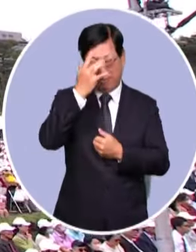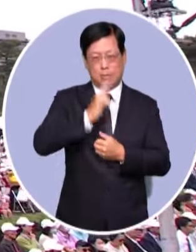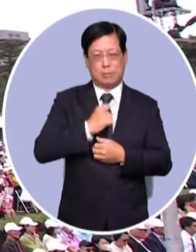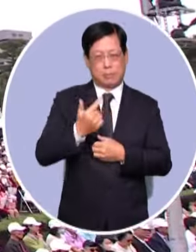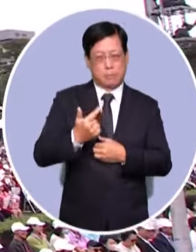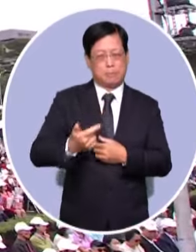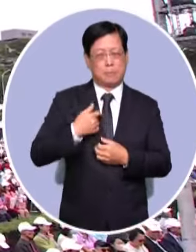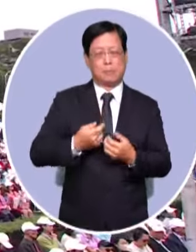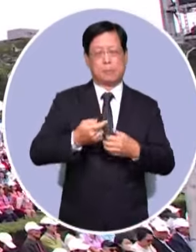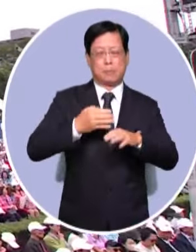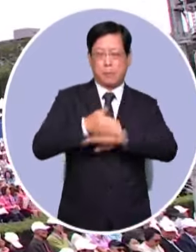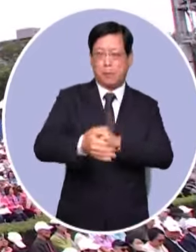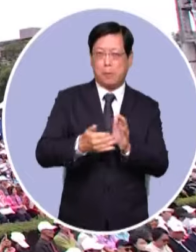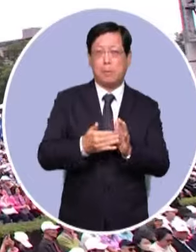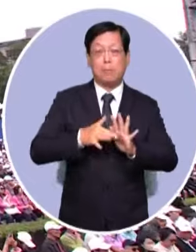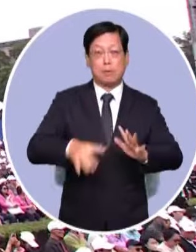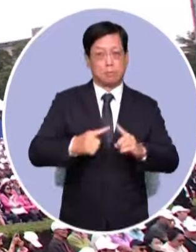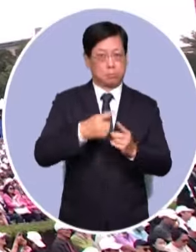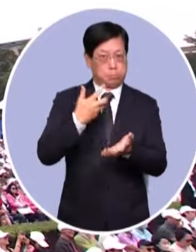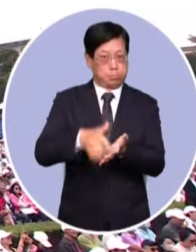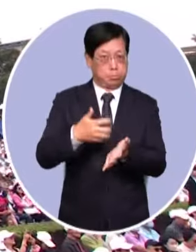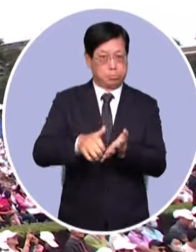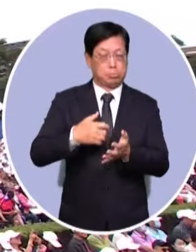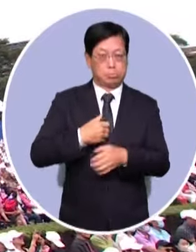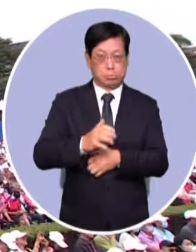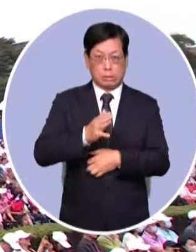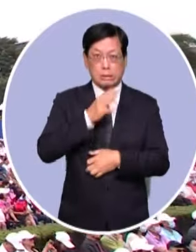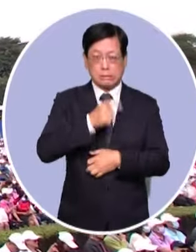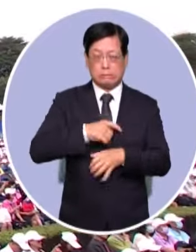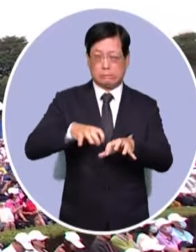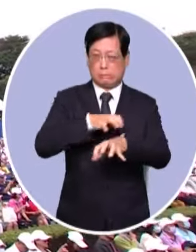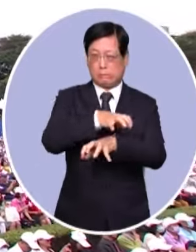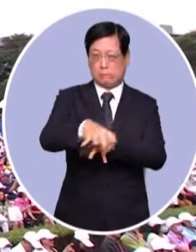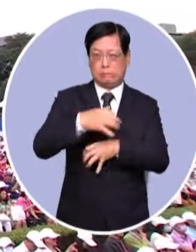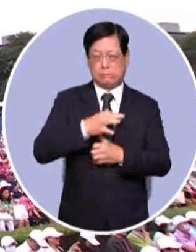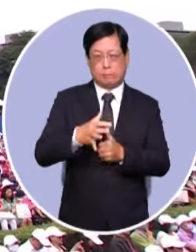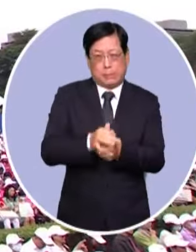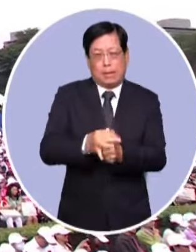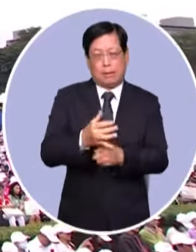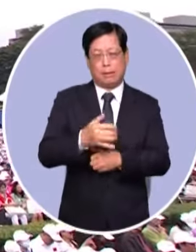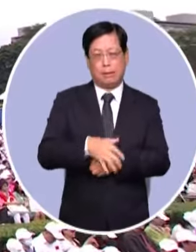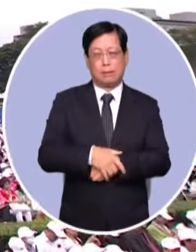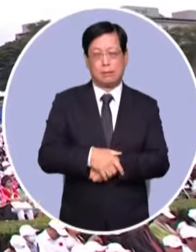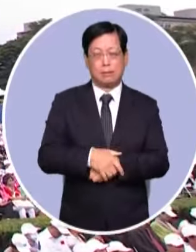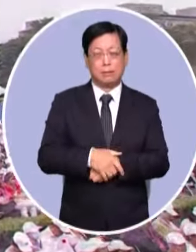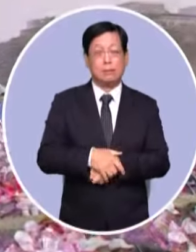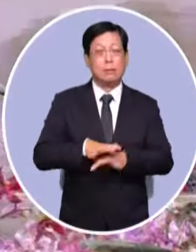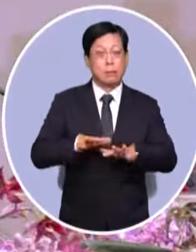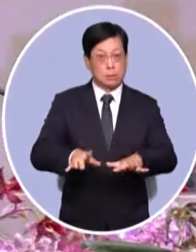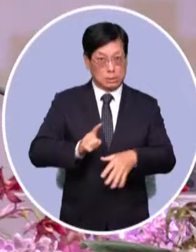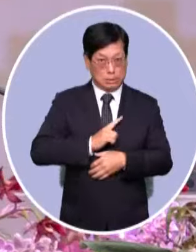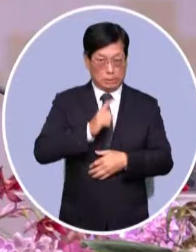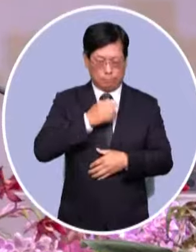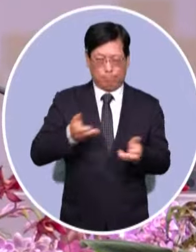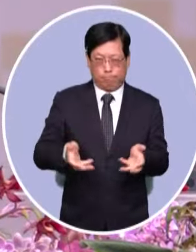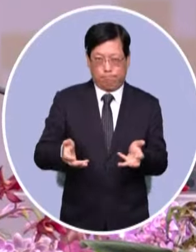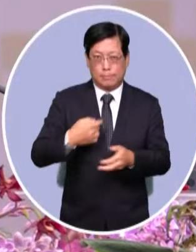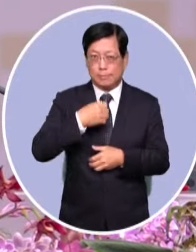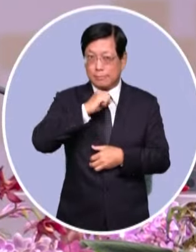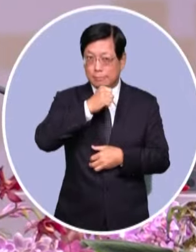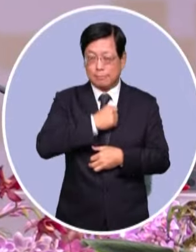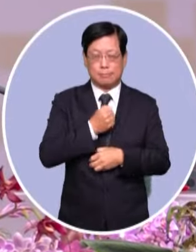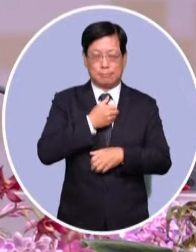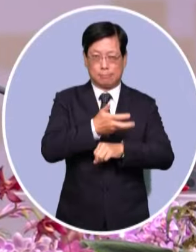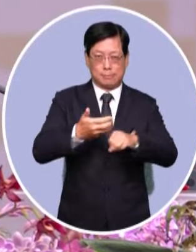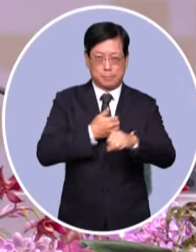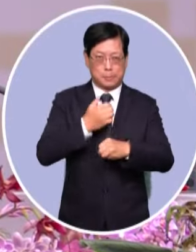才济济，突破重重的地缘限制，开发了我们美丽的台湾这个岛的潜